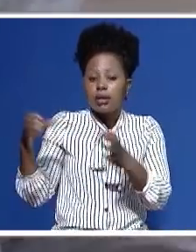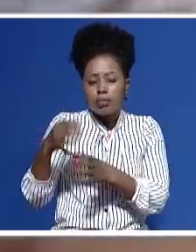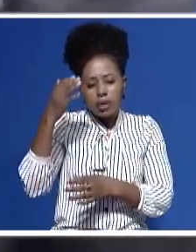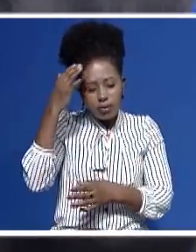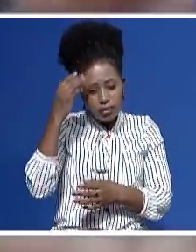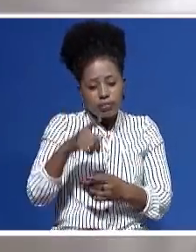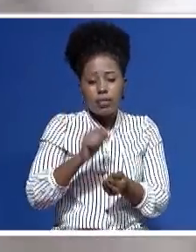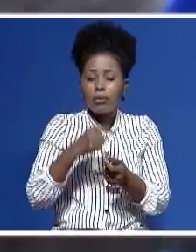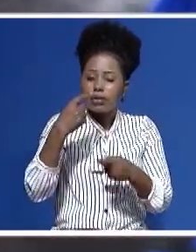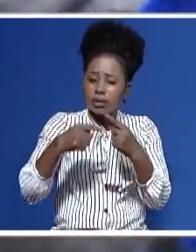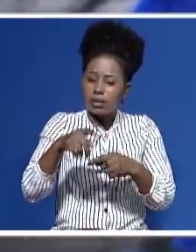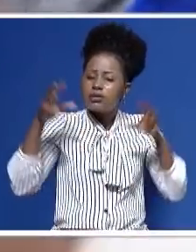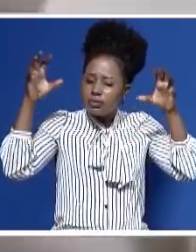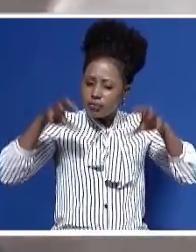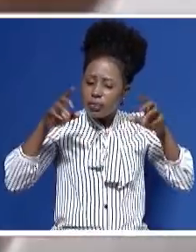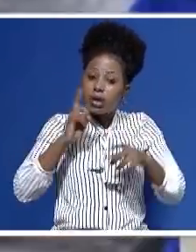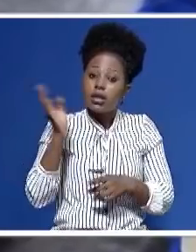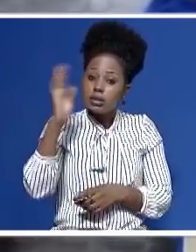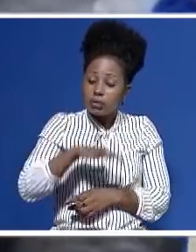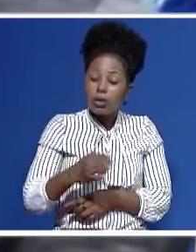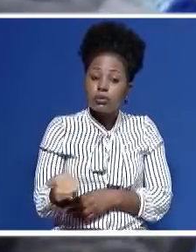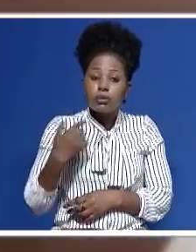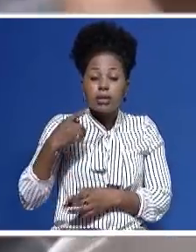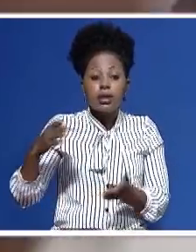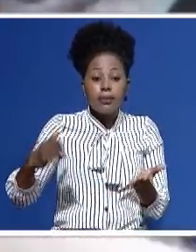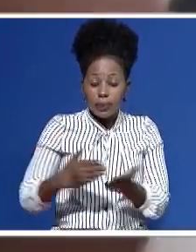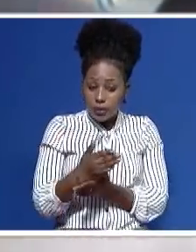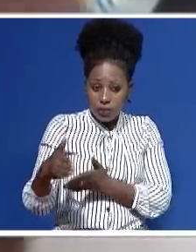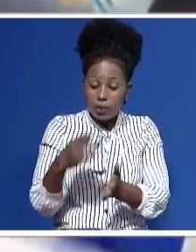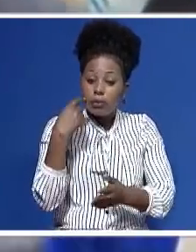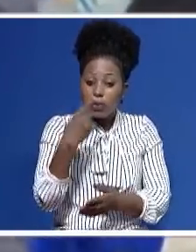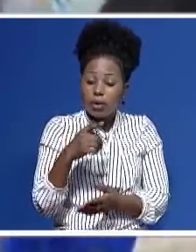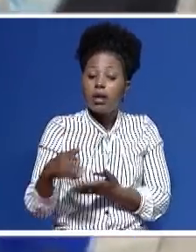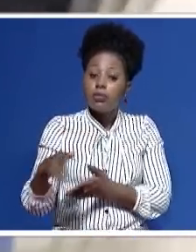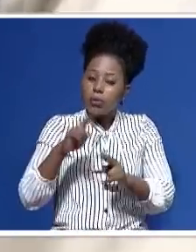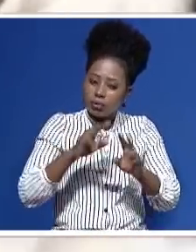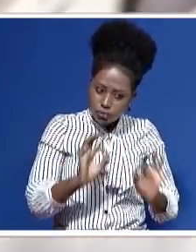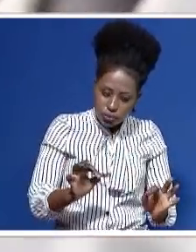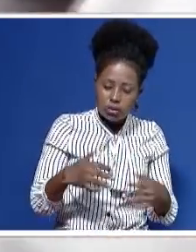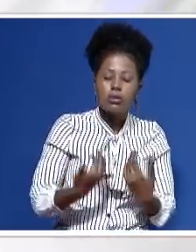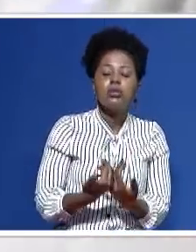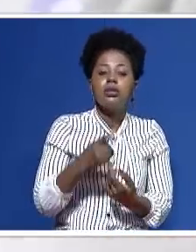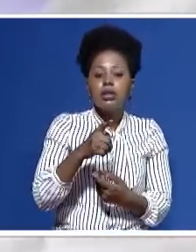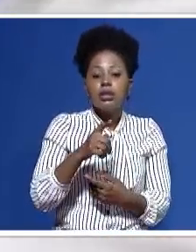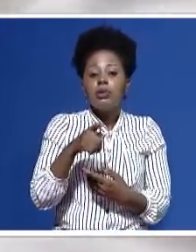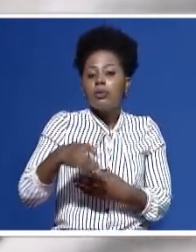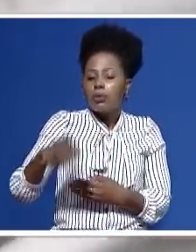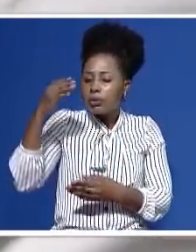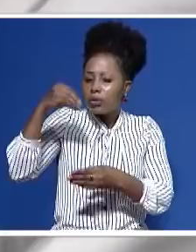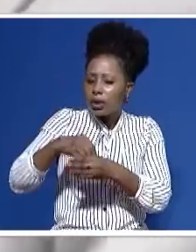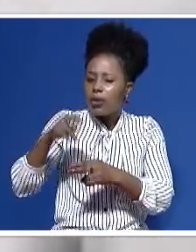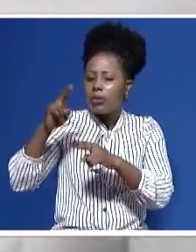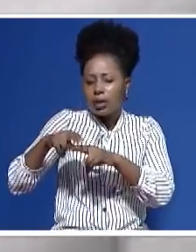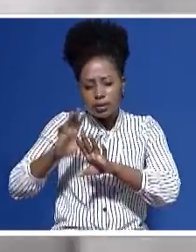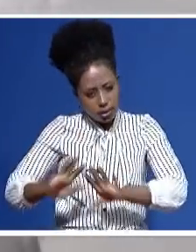mvua zinaendelea, mvua zikinyesha kila siku asubuhi napita kwenye mito, naona mto umekaa vizuri. Hiyo huo ukuta tunaweka